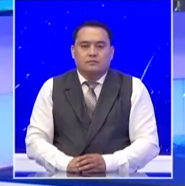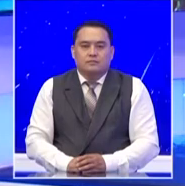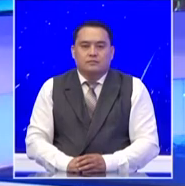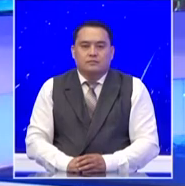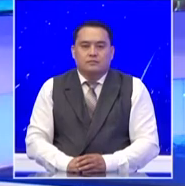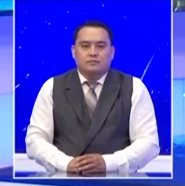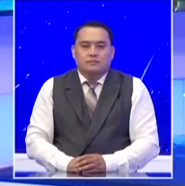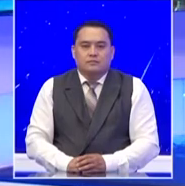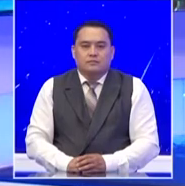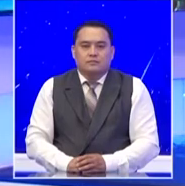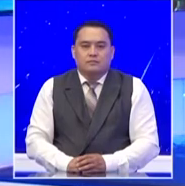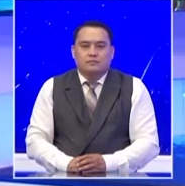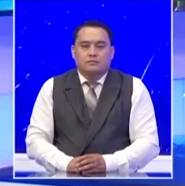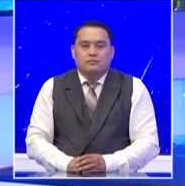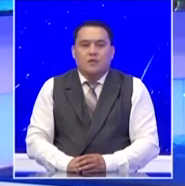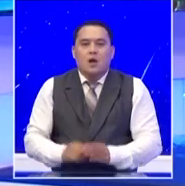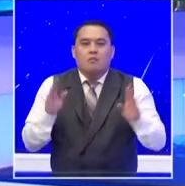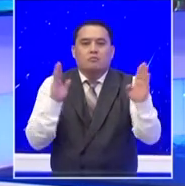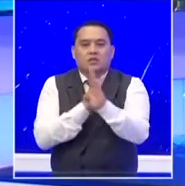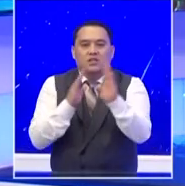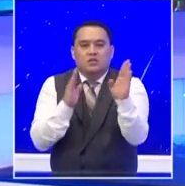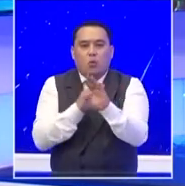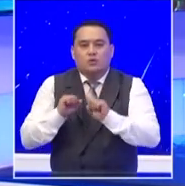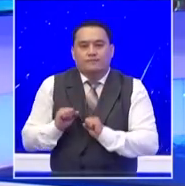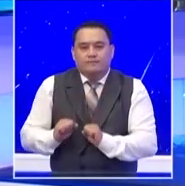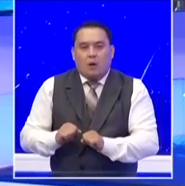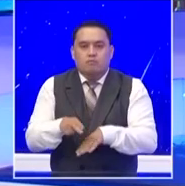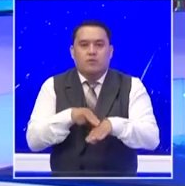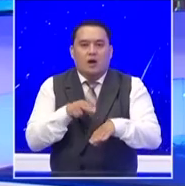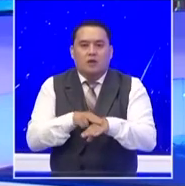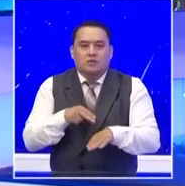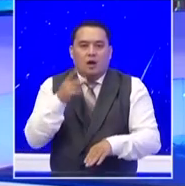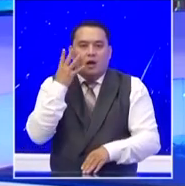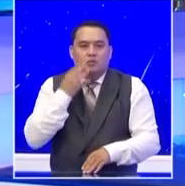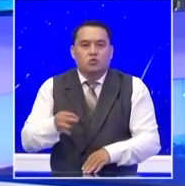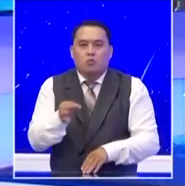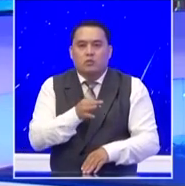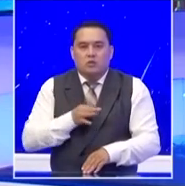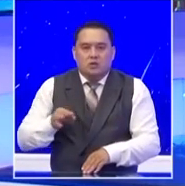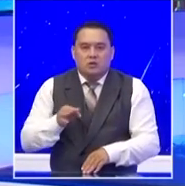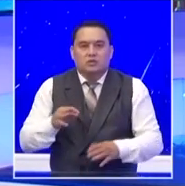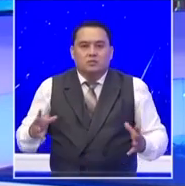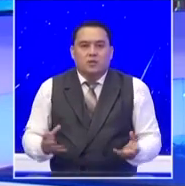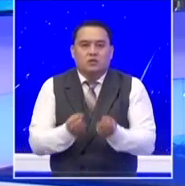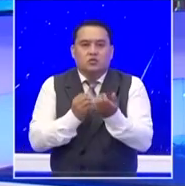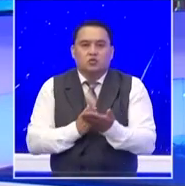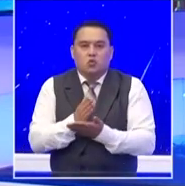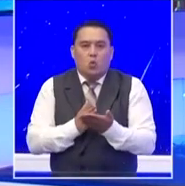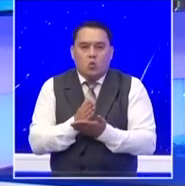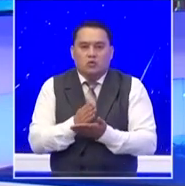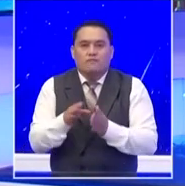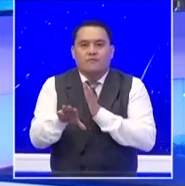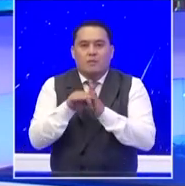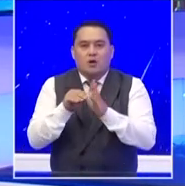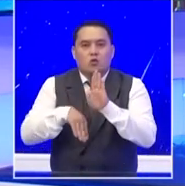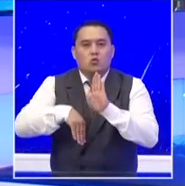На страже окружающей среды. В честь Дня казахстанской полиции в управлении местной полицейской службы Алматинской области